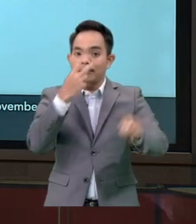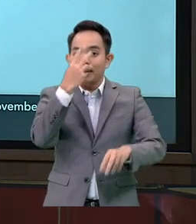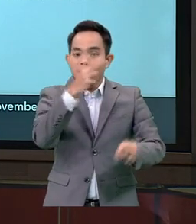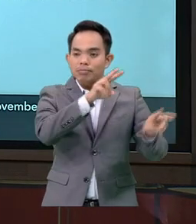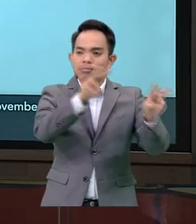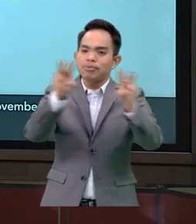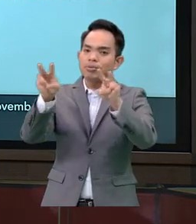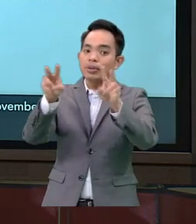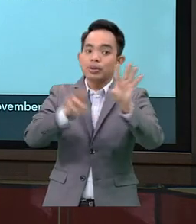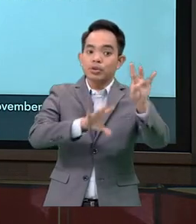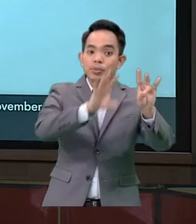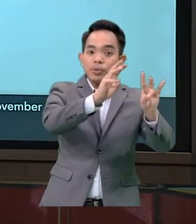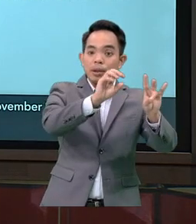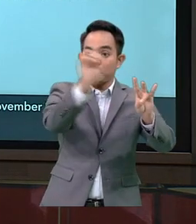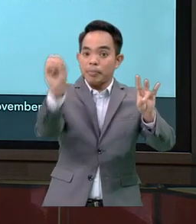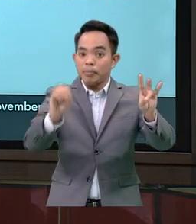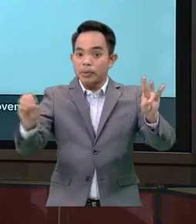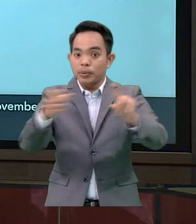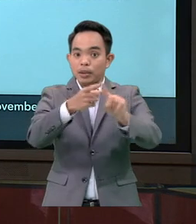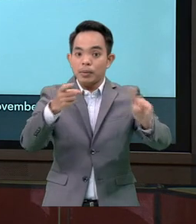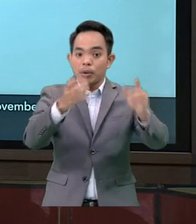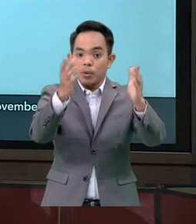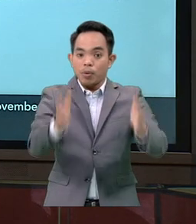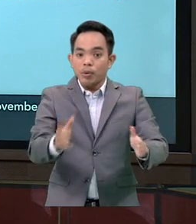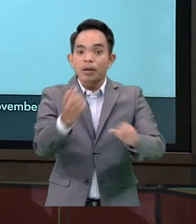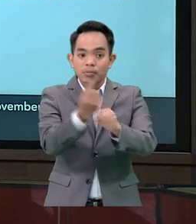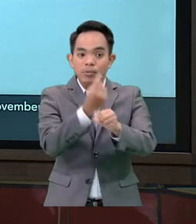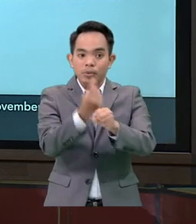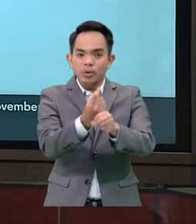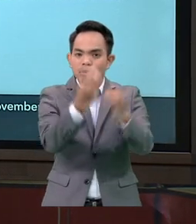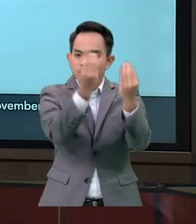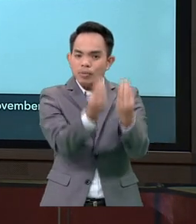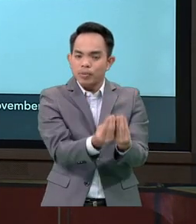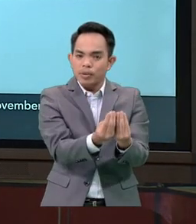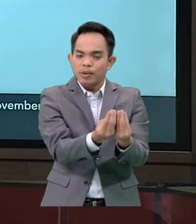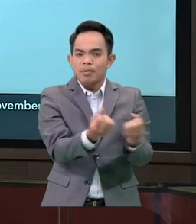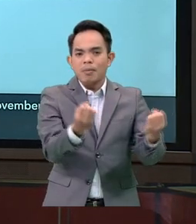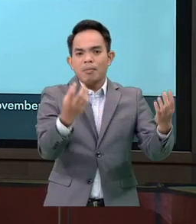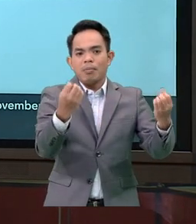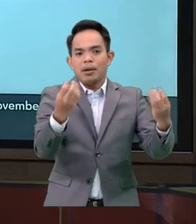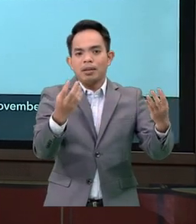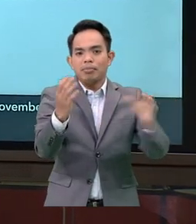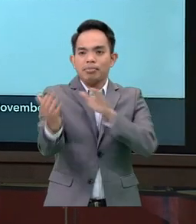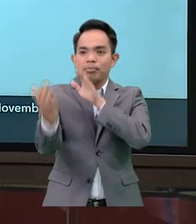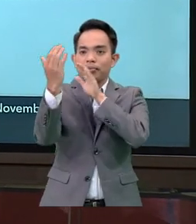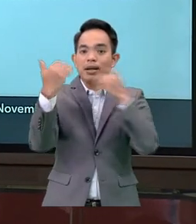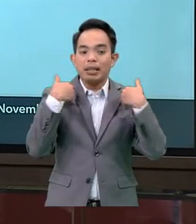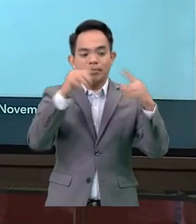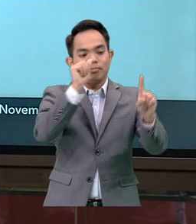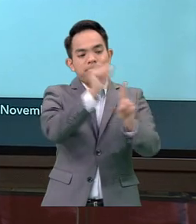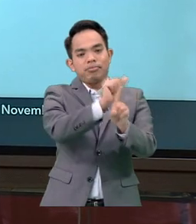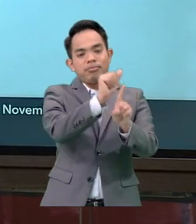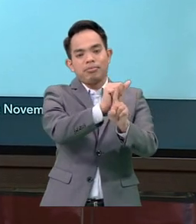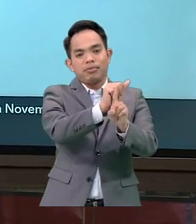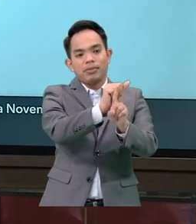bahawa 76% daripada para pengguna ini angka yang sangat banyak pernah berdepan dengan penipuan dan